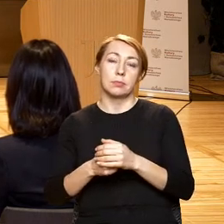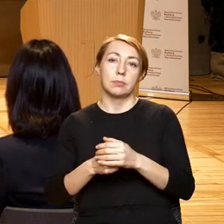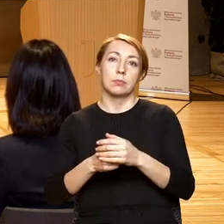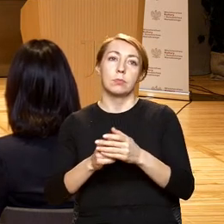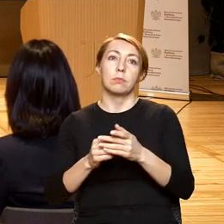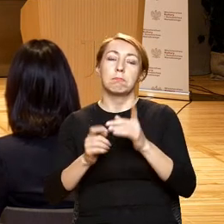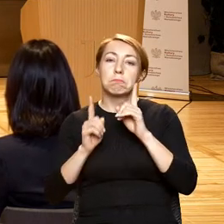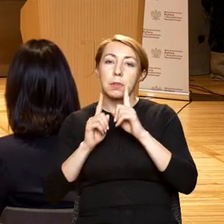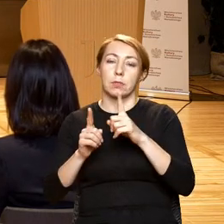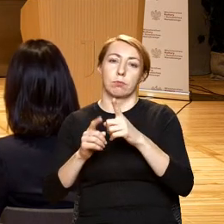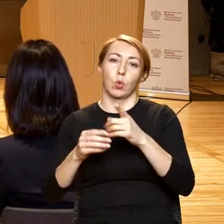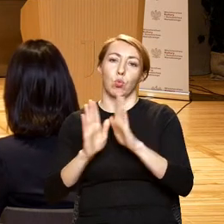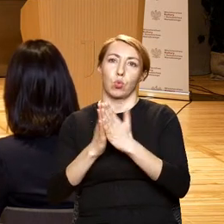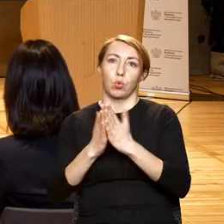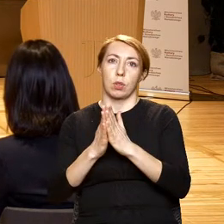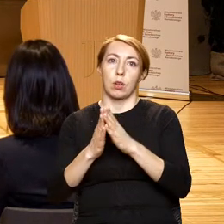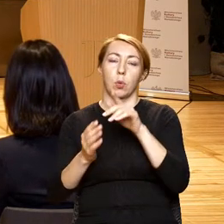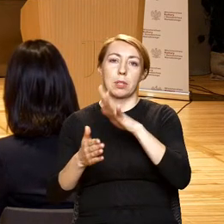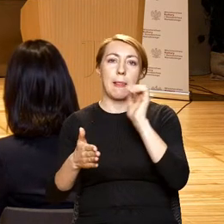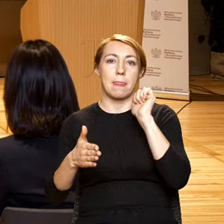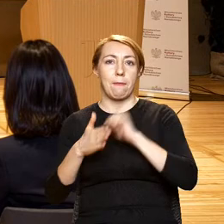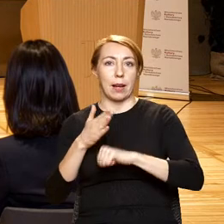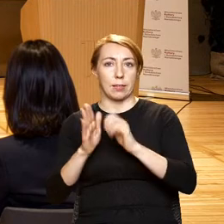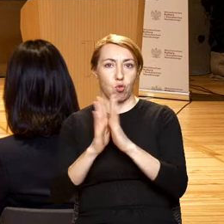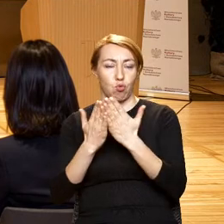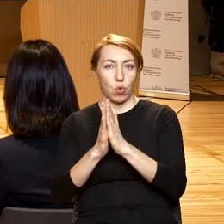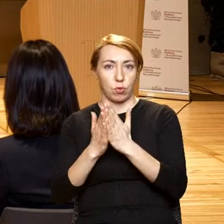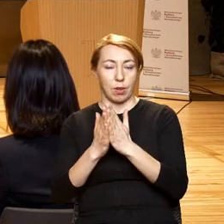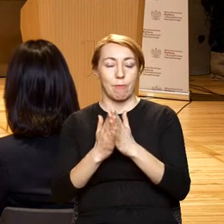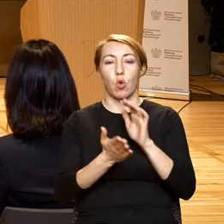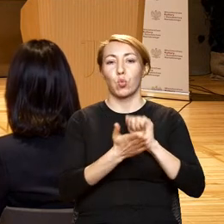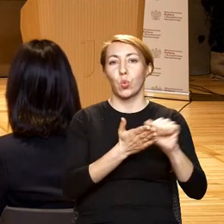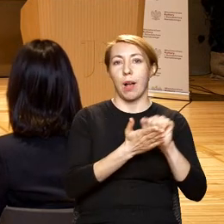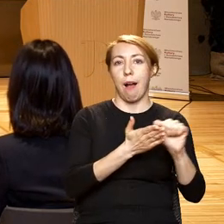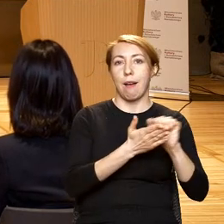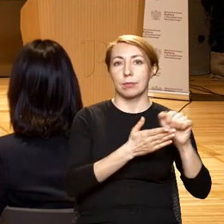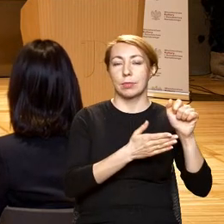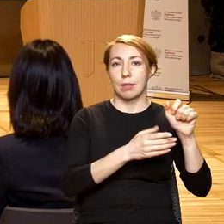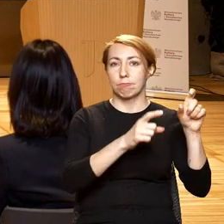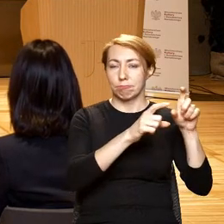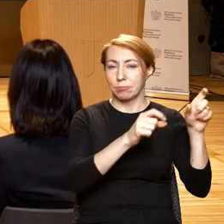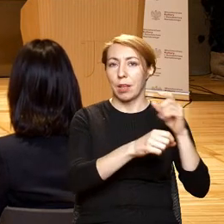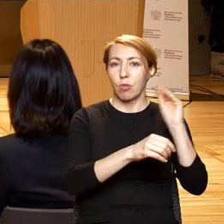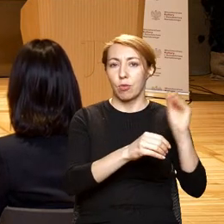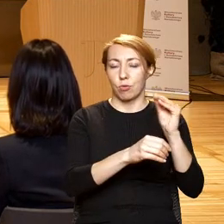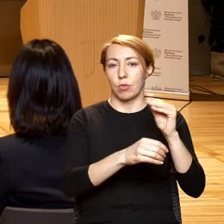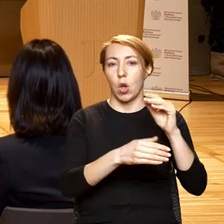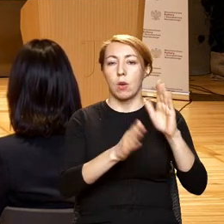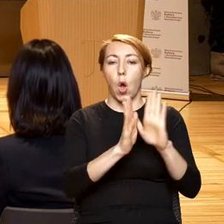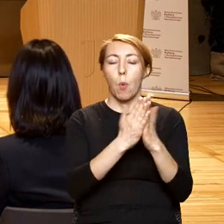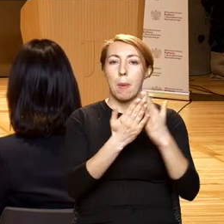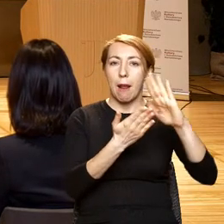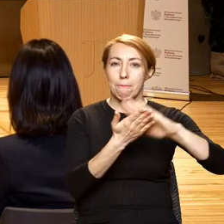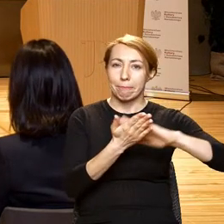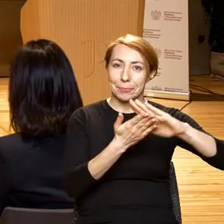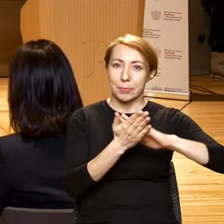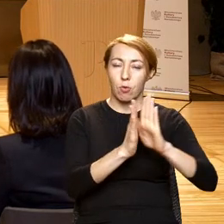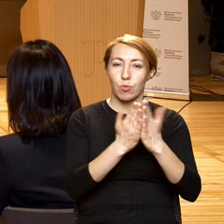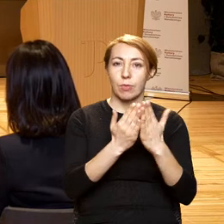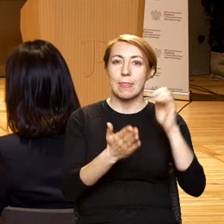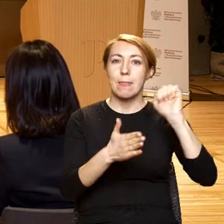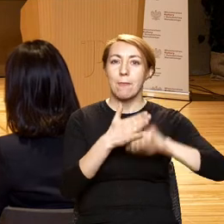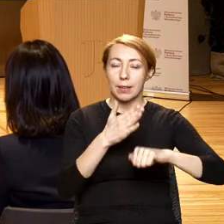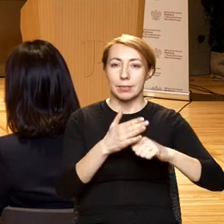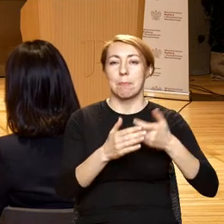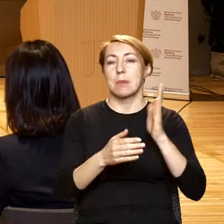publikacji docelowej. Ona będzie w oprawie twardej. Drukarnia kończy na oprawę twardą, także w przyszłym tygodniu można będzie książkę